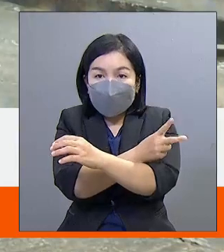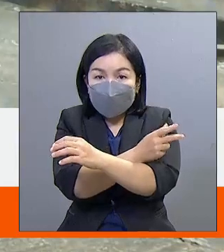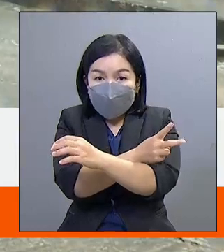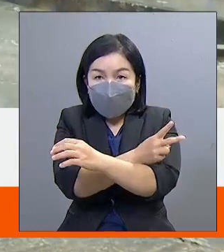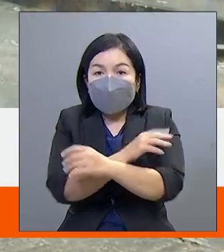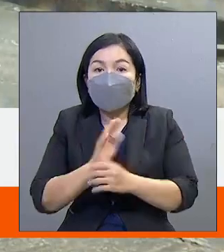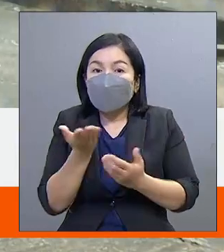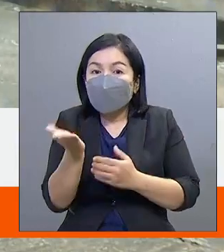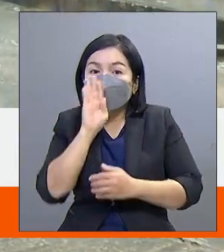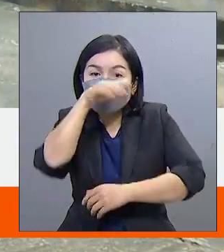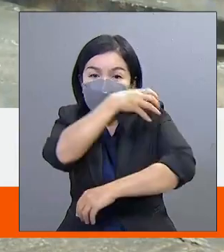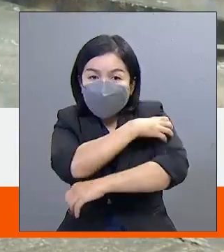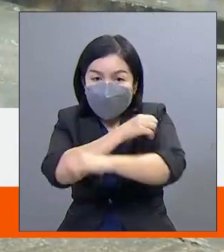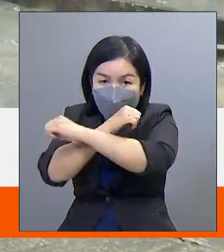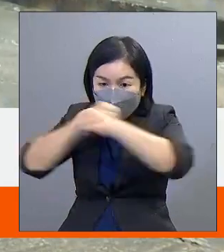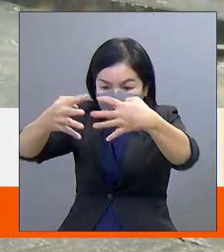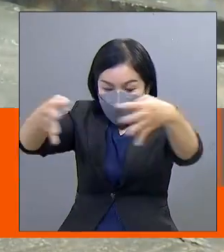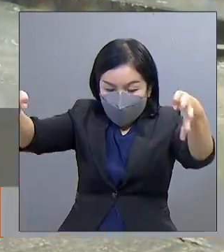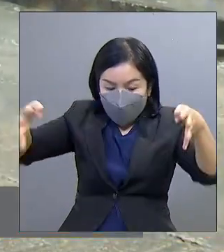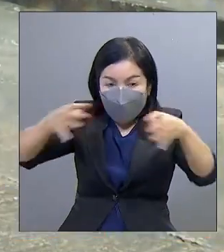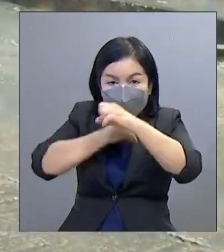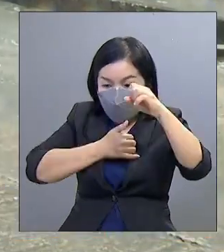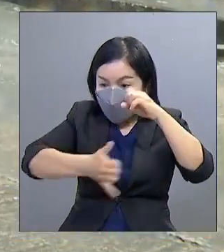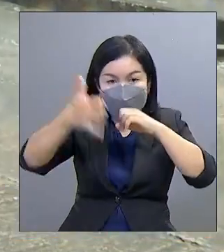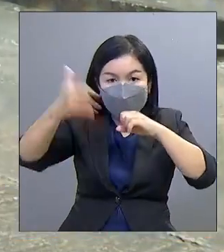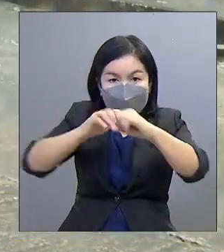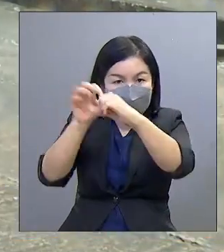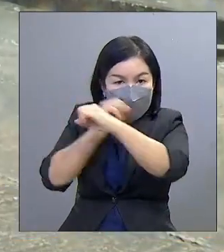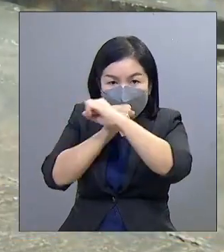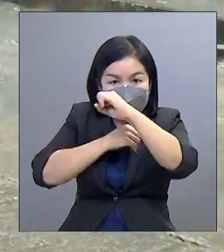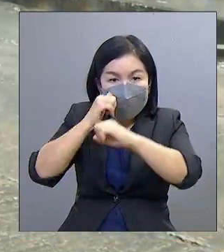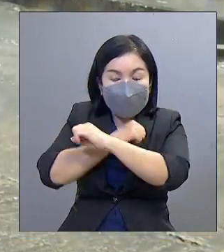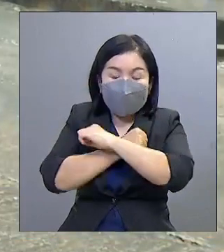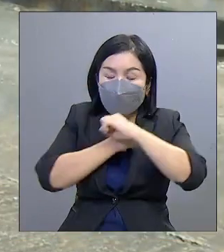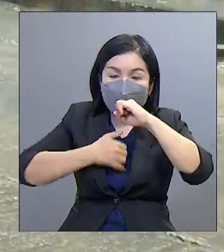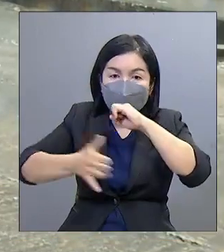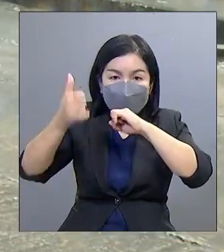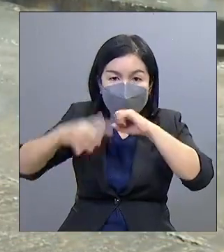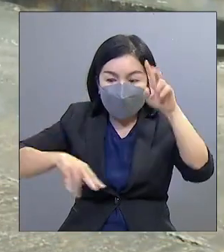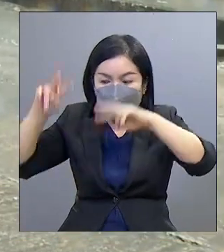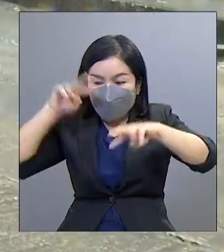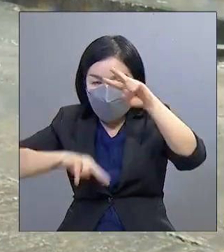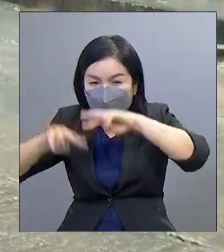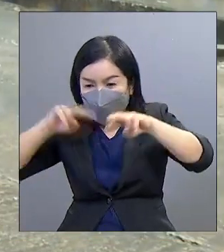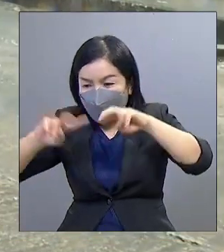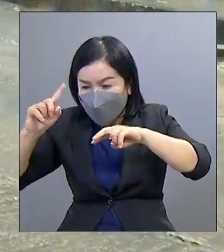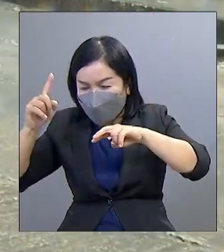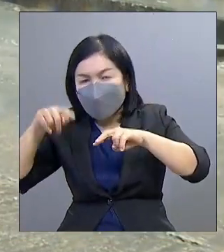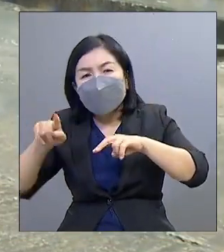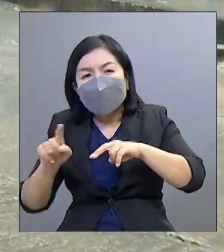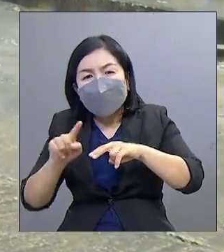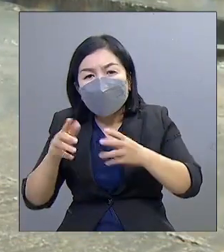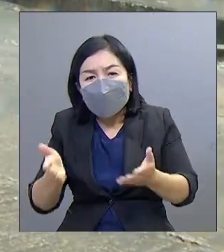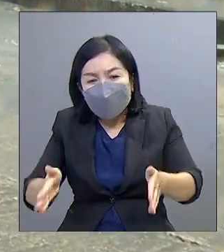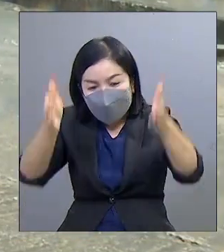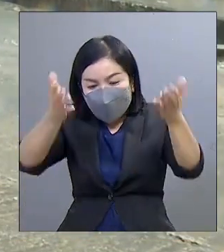ทางเทศบาลนั้นกันพื้นที่ให้เป็นพื้นที่ที่ห้ามใช้อาคารและอาจจะมีการตรวจสอบอย่างละเอียดอีกครั้งนะคะว่าจำเป็นจะต้องรื้อถอนอ